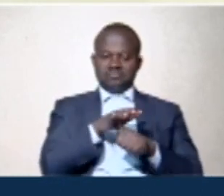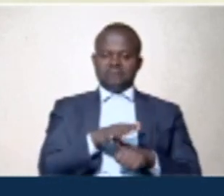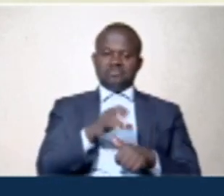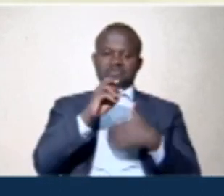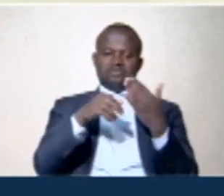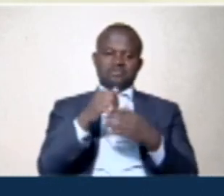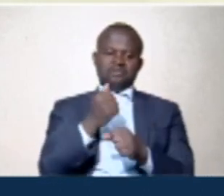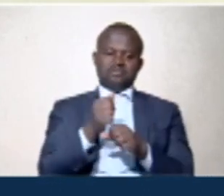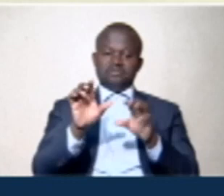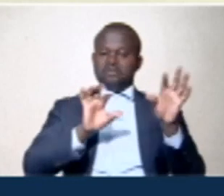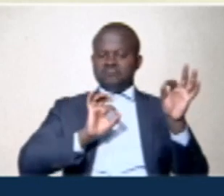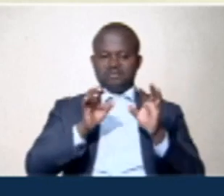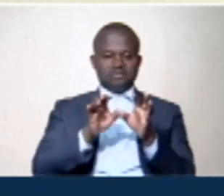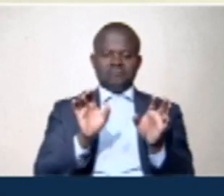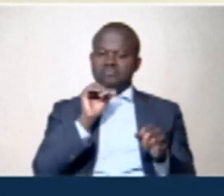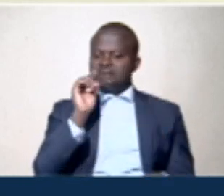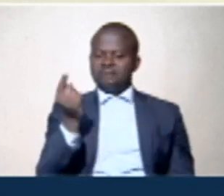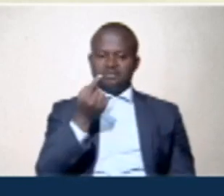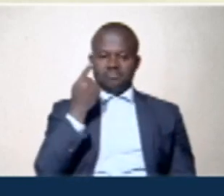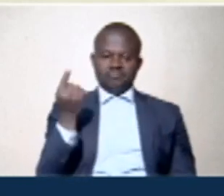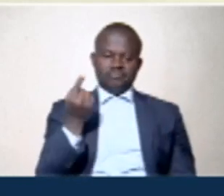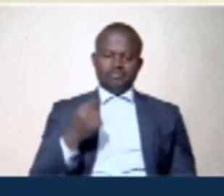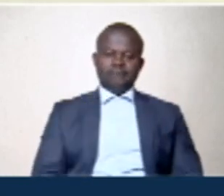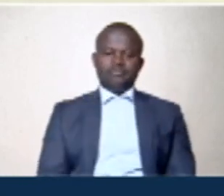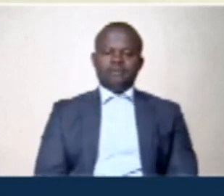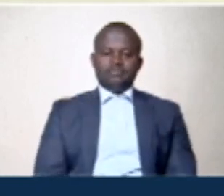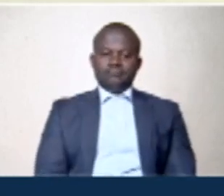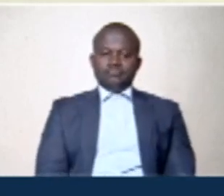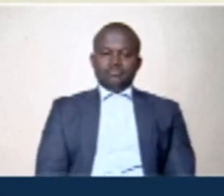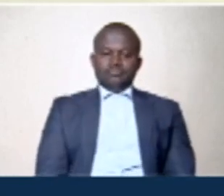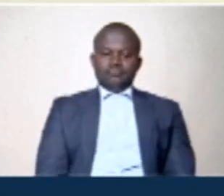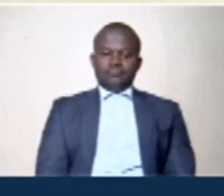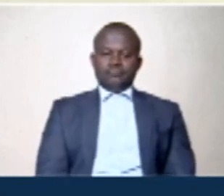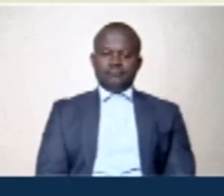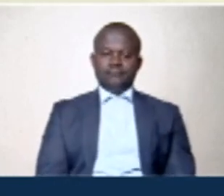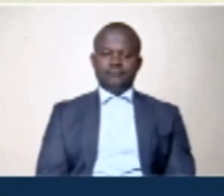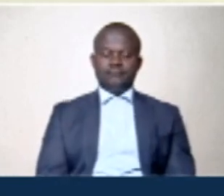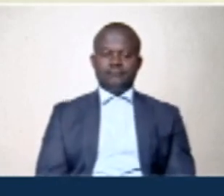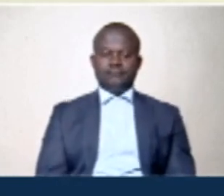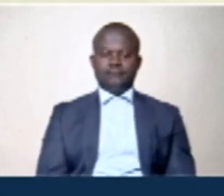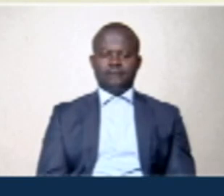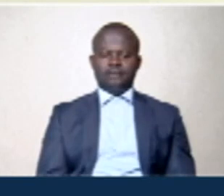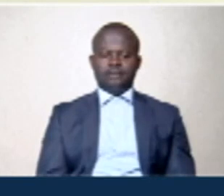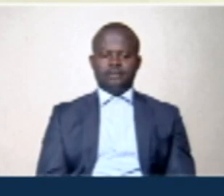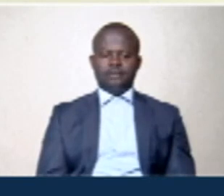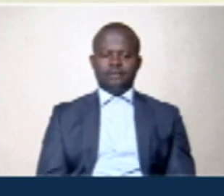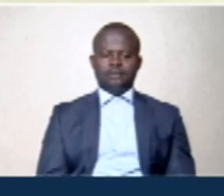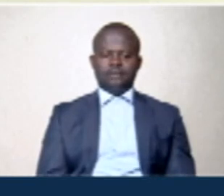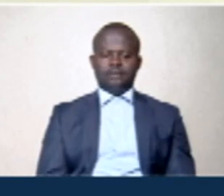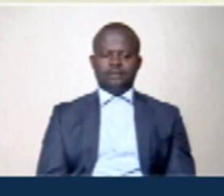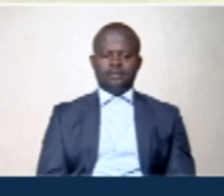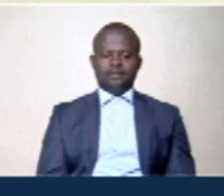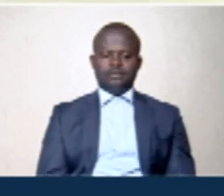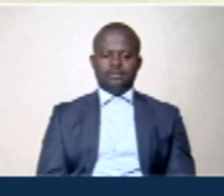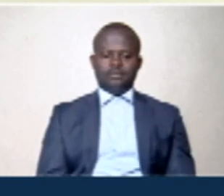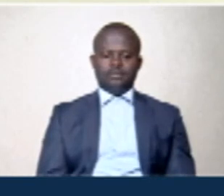ngo akorerwe ivangura, nta na kimwe. Une certaine plainte dans le sens qui aurait